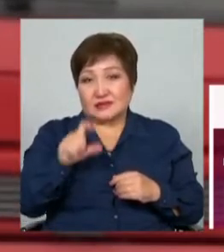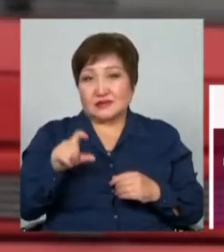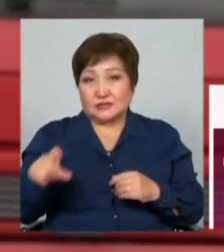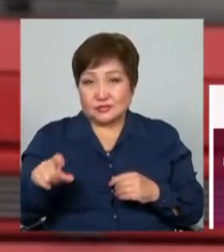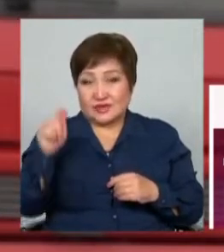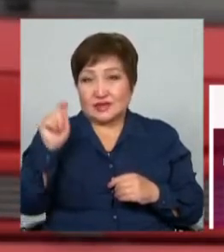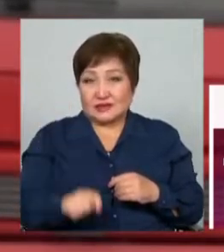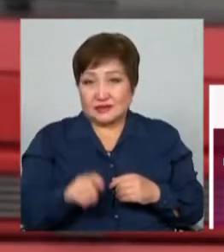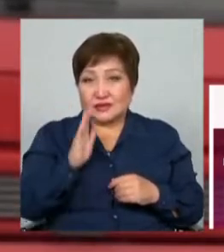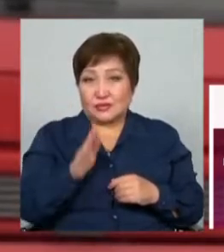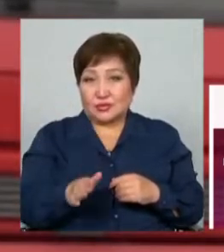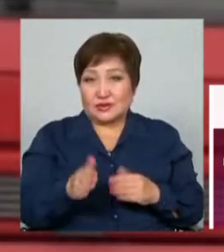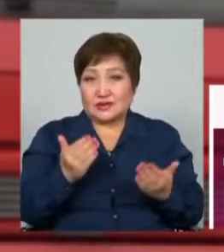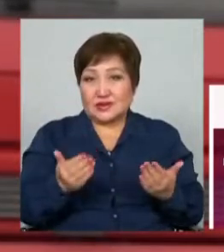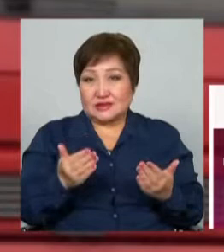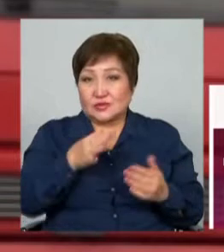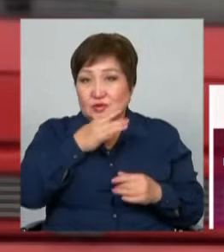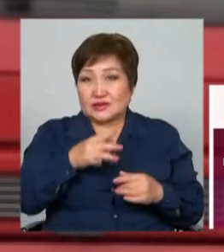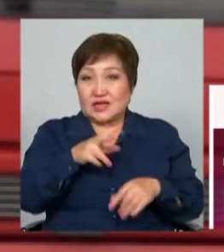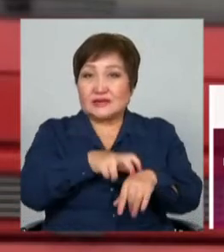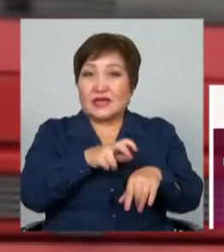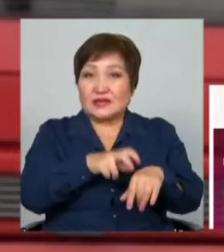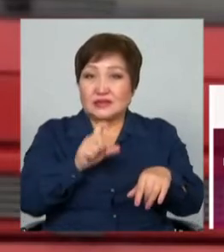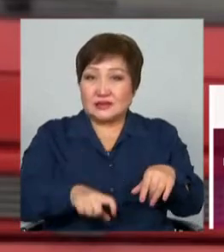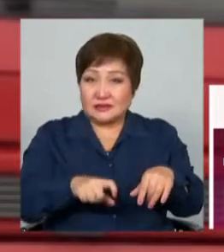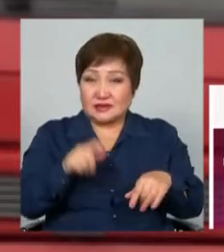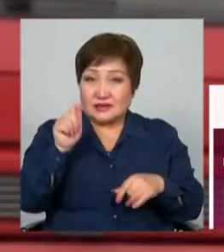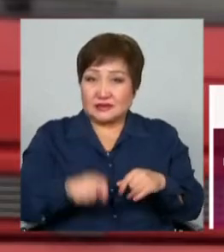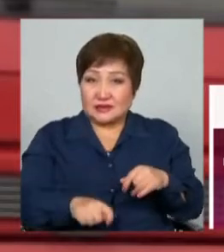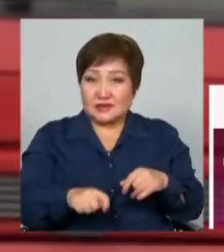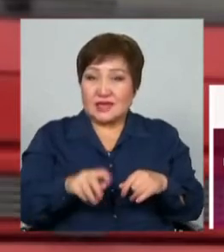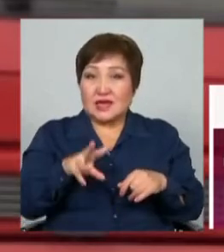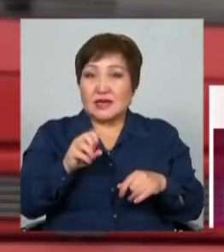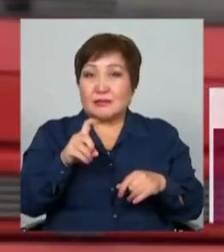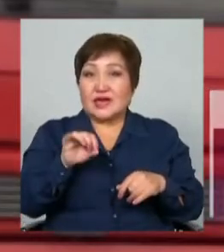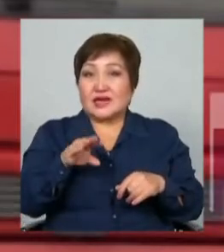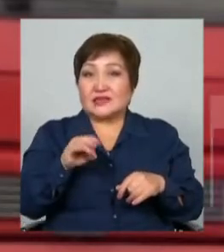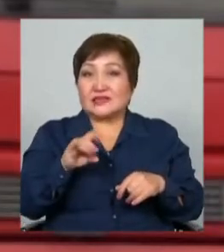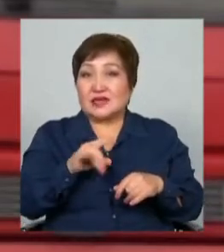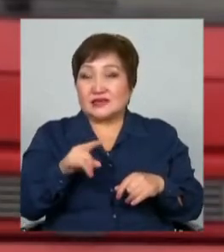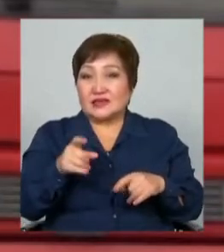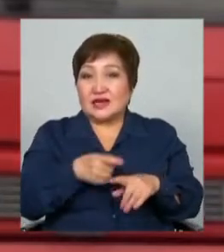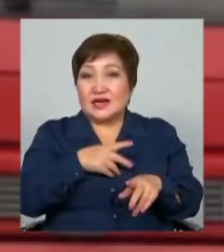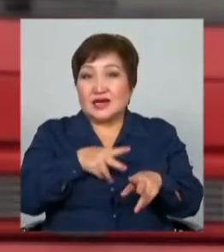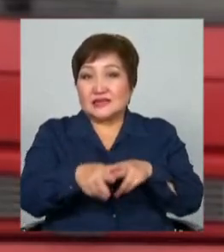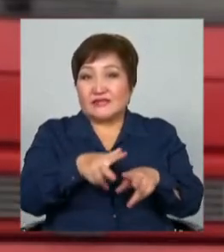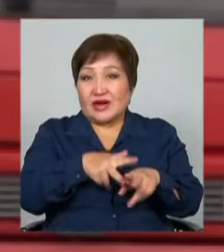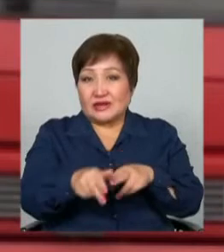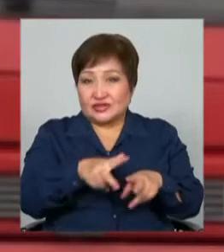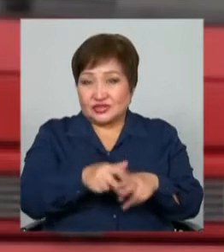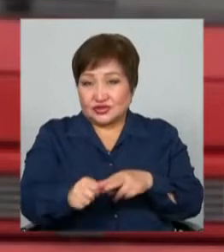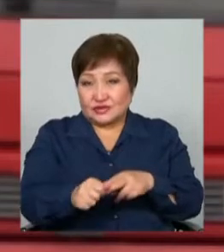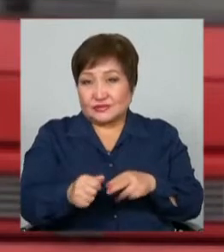уақытта бір дәрігер келді бізге, сосын механизатор, экскаваторшик, сварщик,